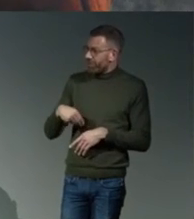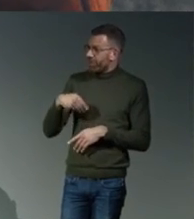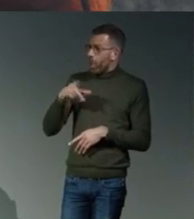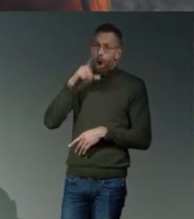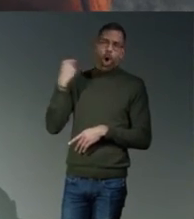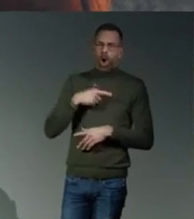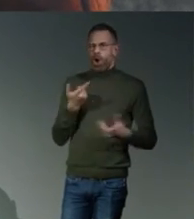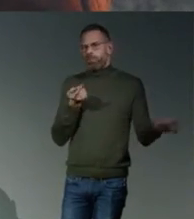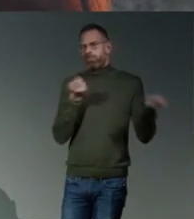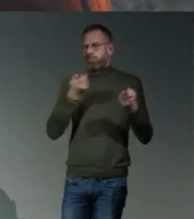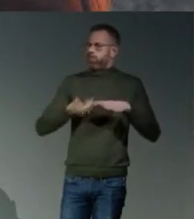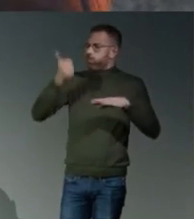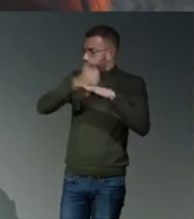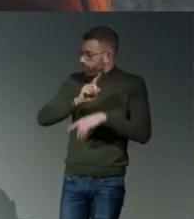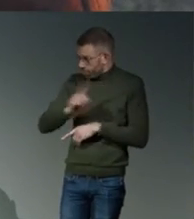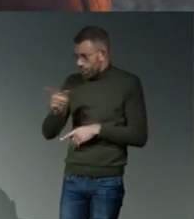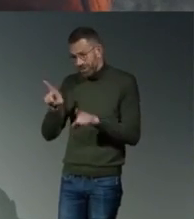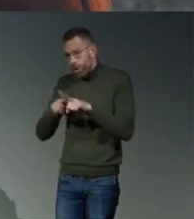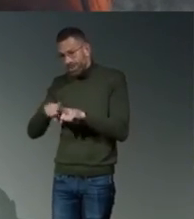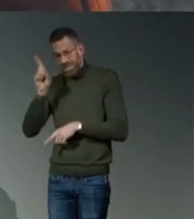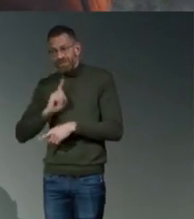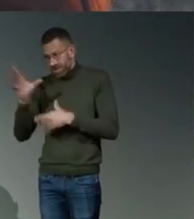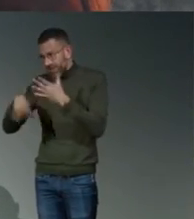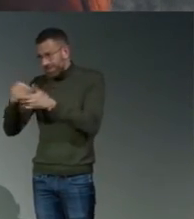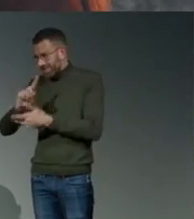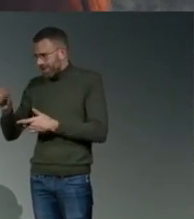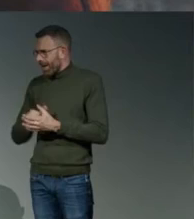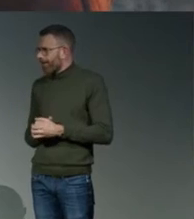Donc, c'est beaucoup plus complexe que ça.